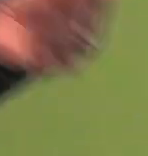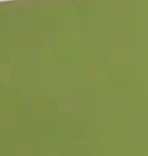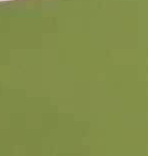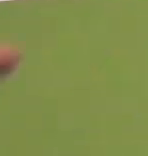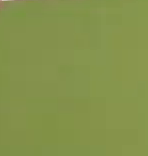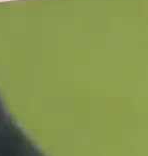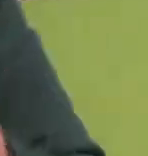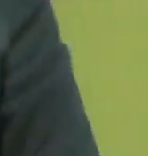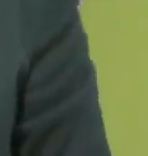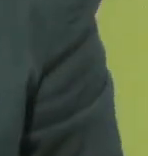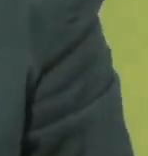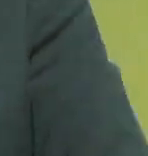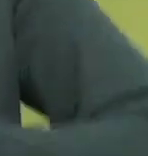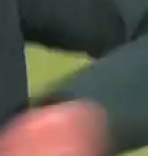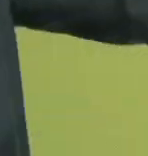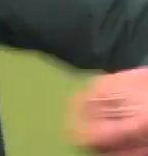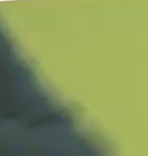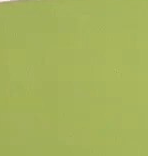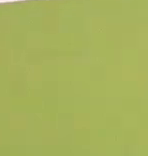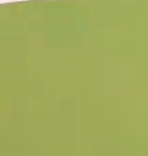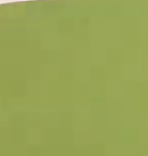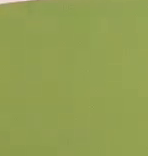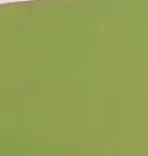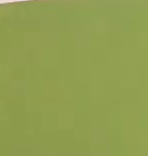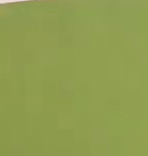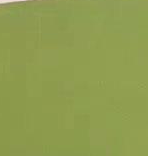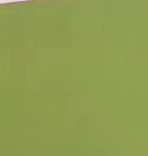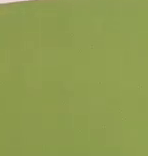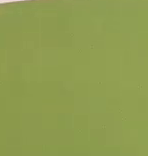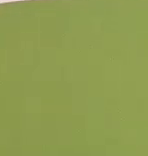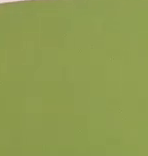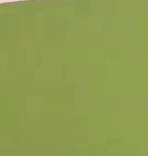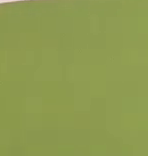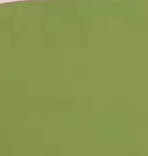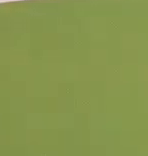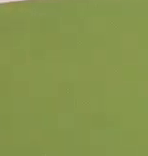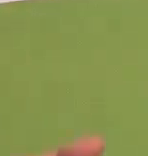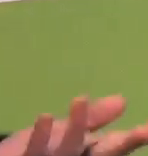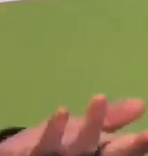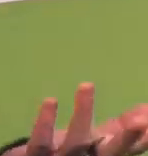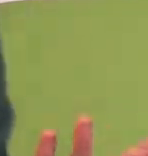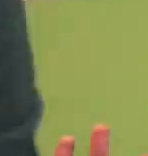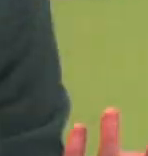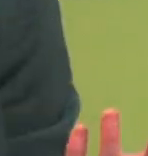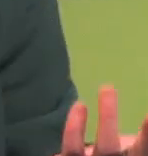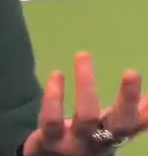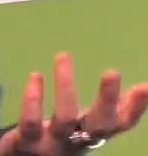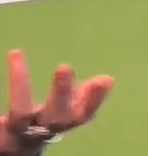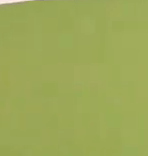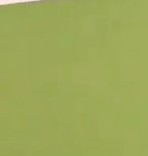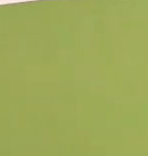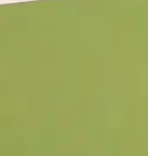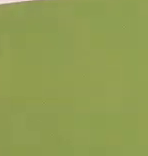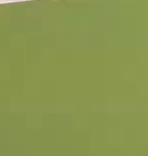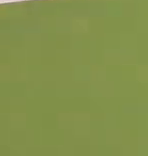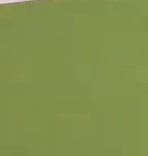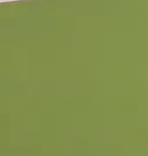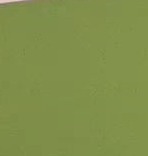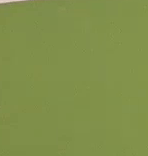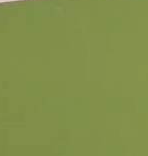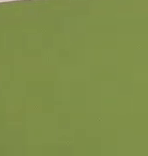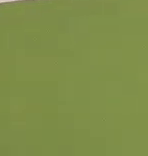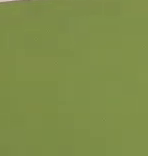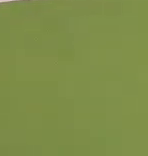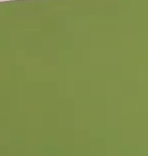der Austausch, der Meinungsaustausch, die Meinungsfreiheit, die ich ja auch sagen möchte, ist mir einfach nicht möglich so. Das heißt,